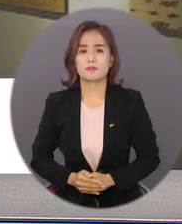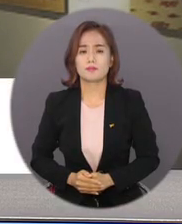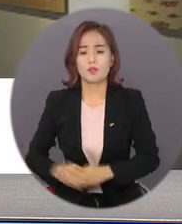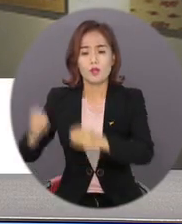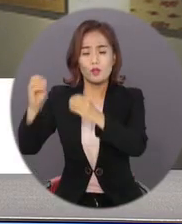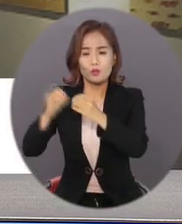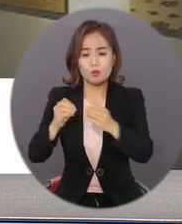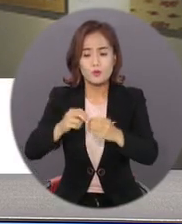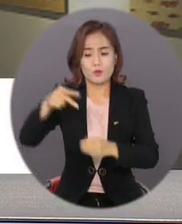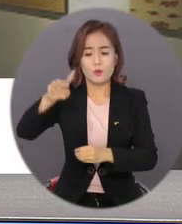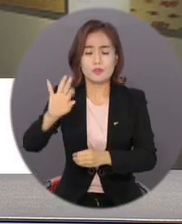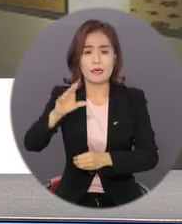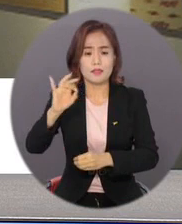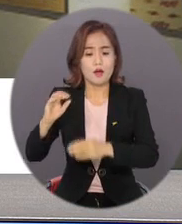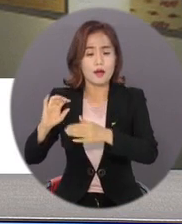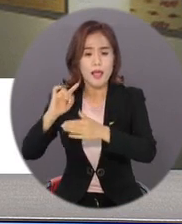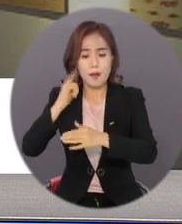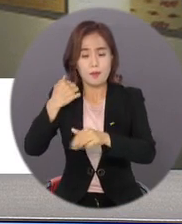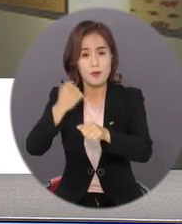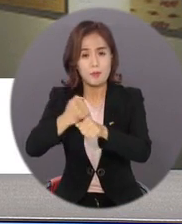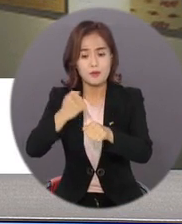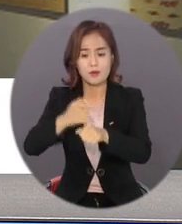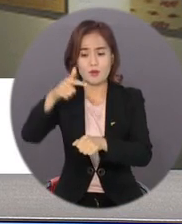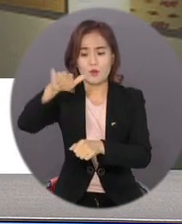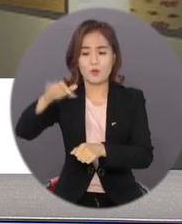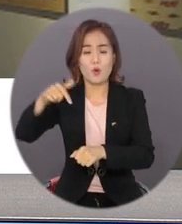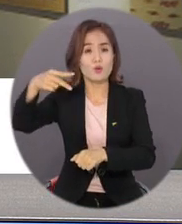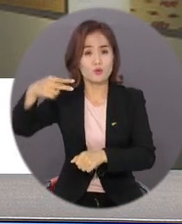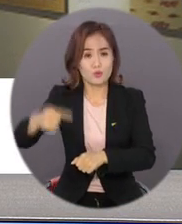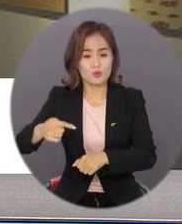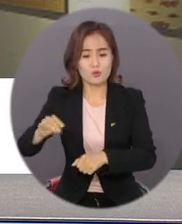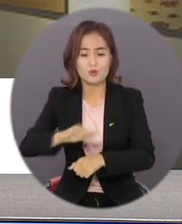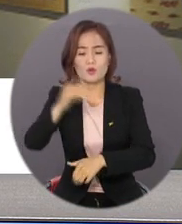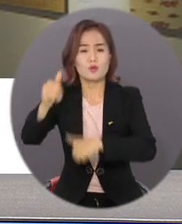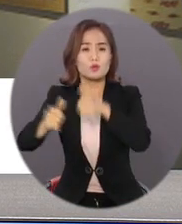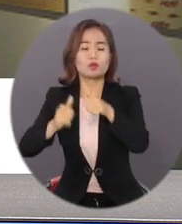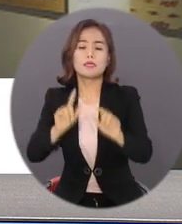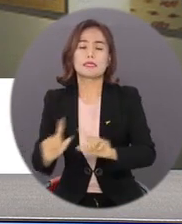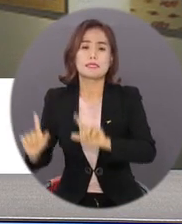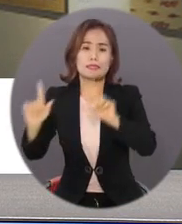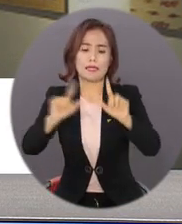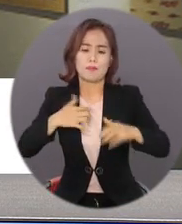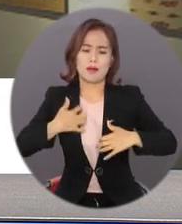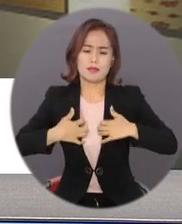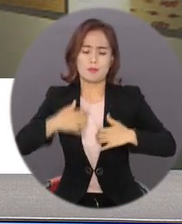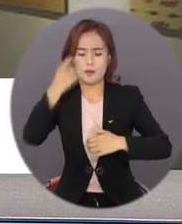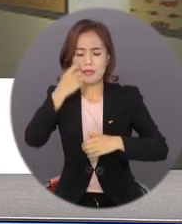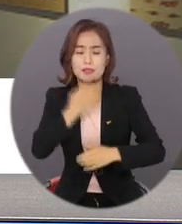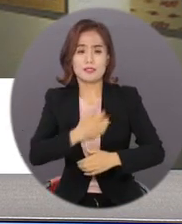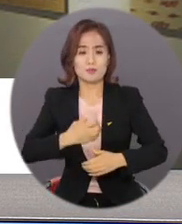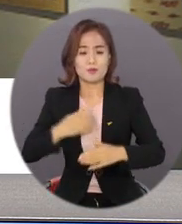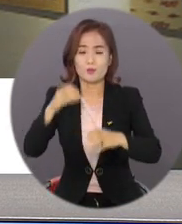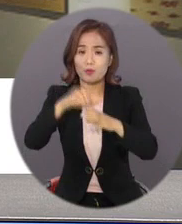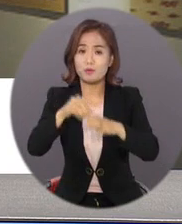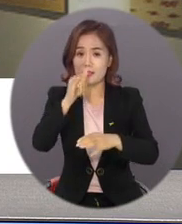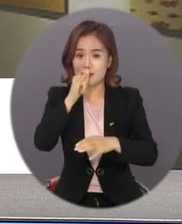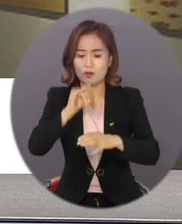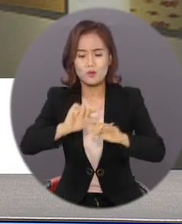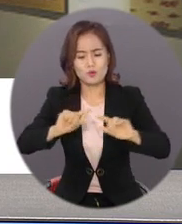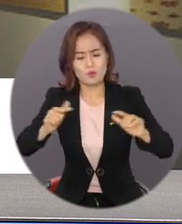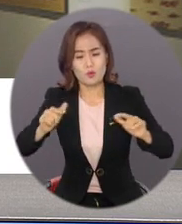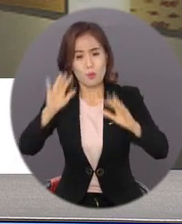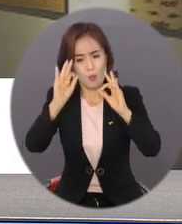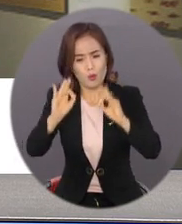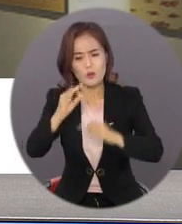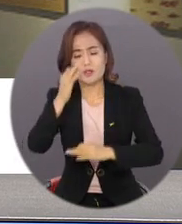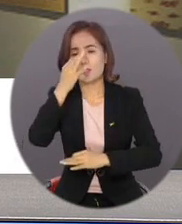전통 상여와 상여를 장식했던 꽃도 우리 조상들의 삶과 애환이 깃든 유물이지만 요즘 주변에서